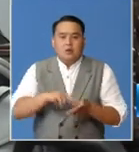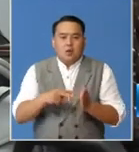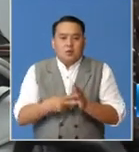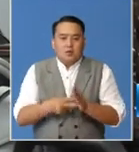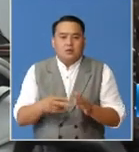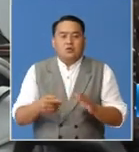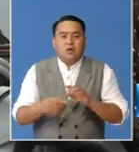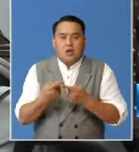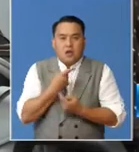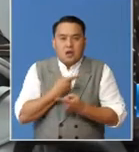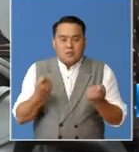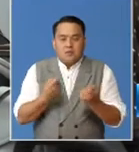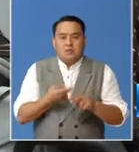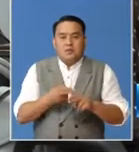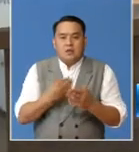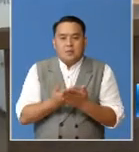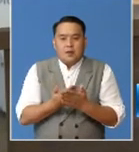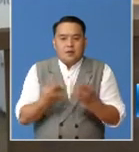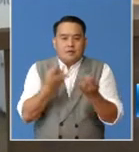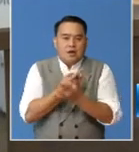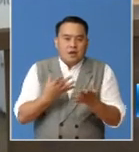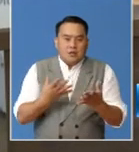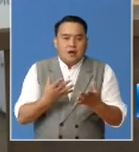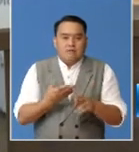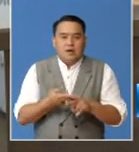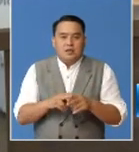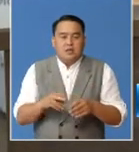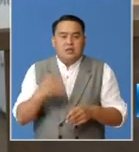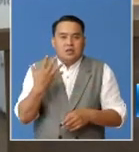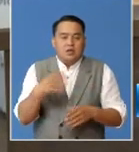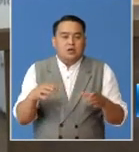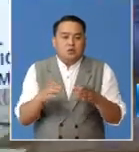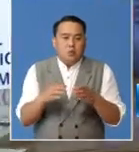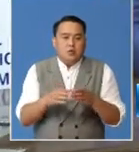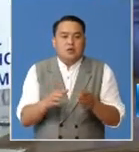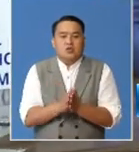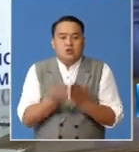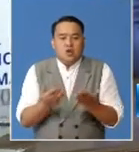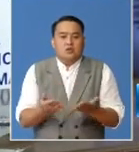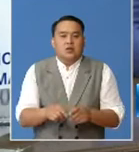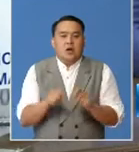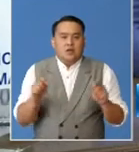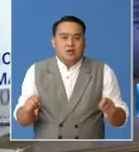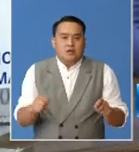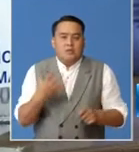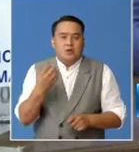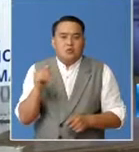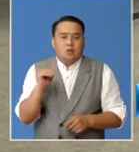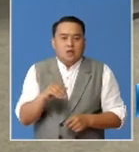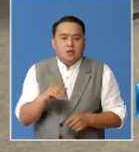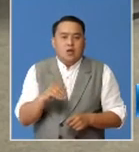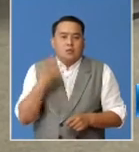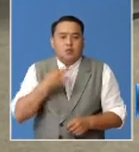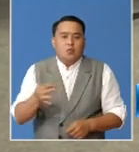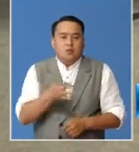жоспарларын жариялады. Мәселен, биыл мәдени ескерткіштер энциклопедиясы атты 2 томдық жинақ жарық көрді. 500 данамен таралған еңбекте Жетісу